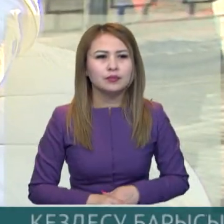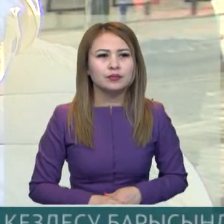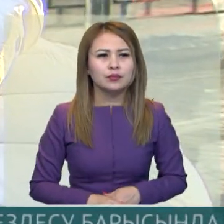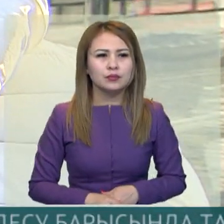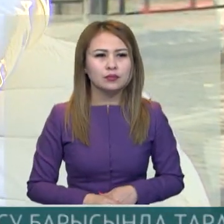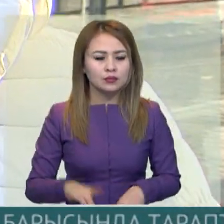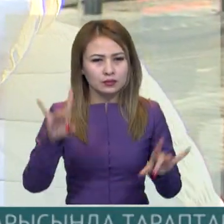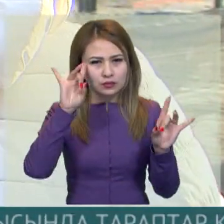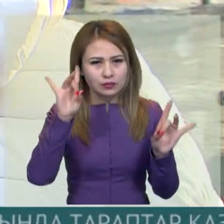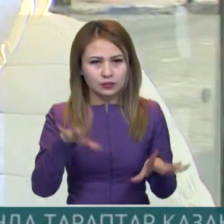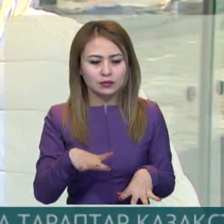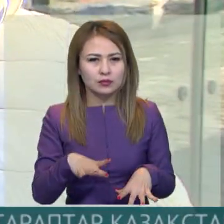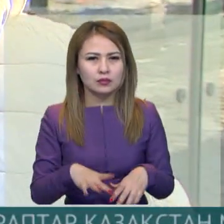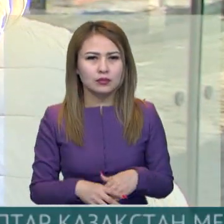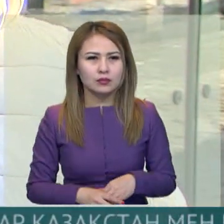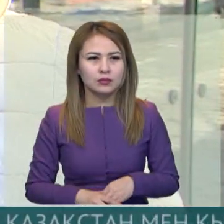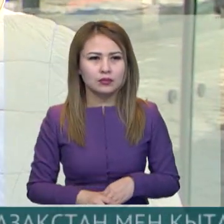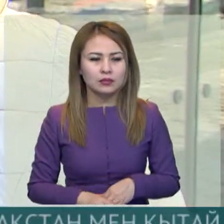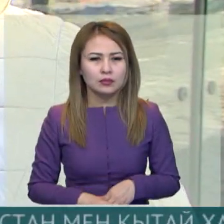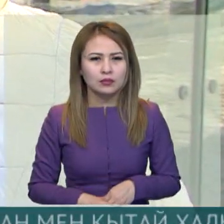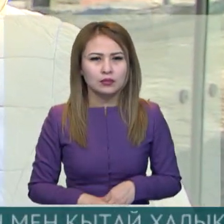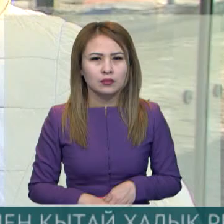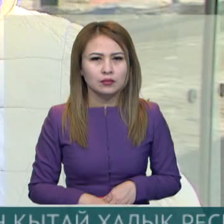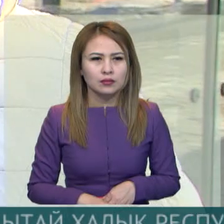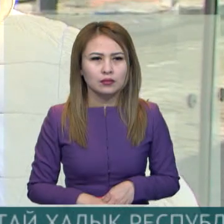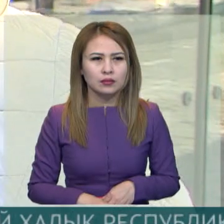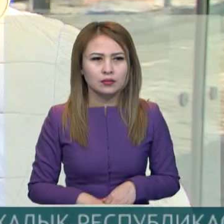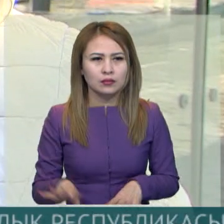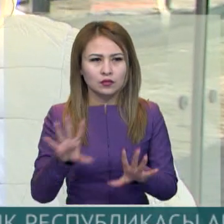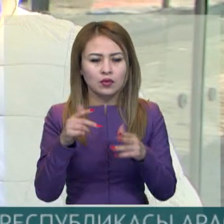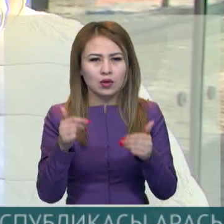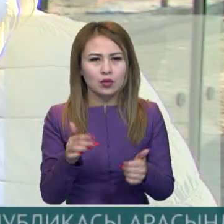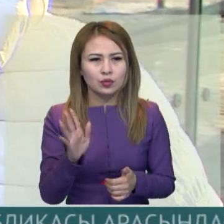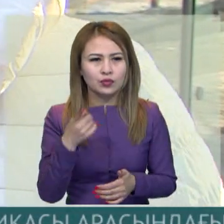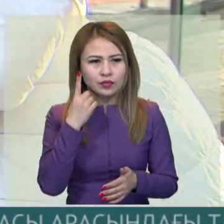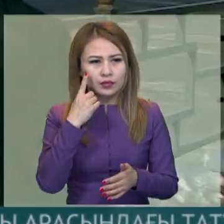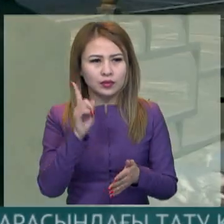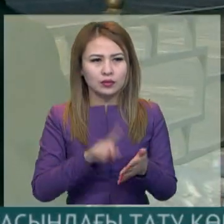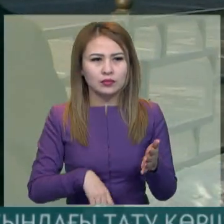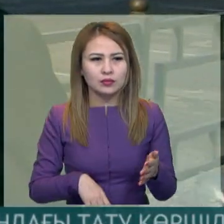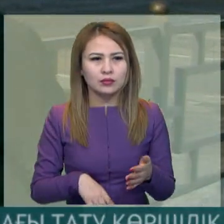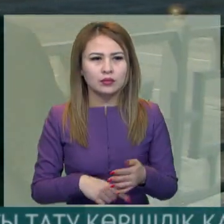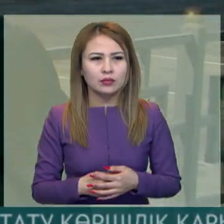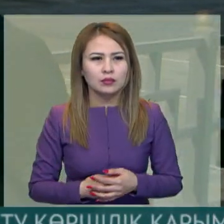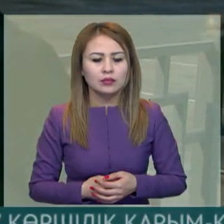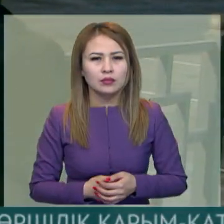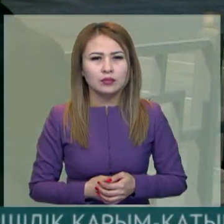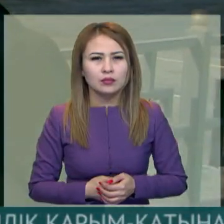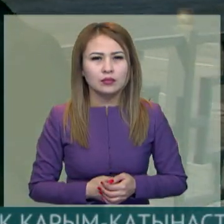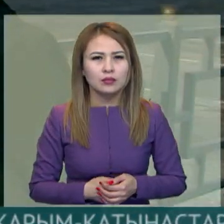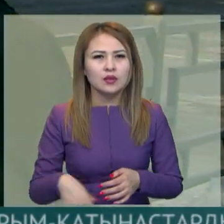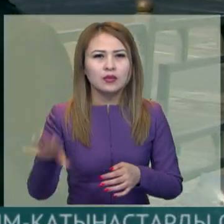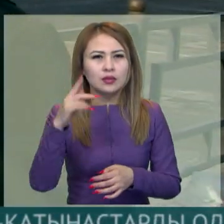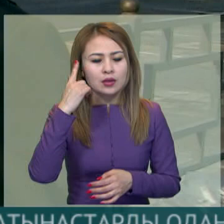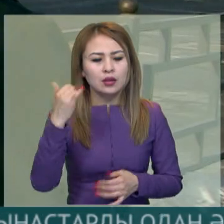Аяқ астынан болып тұр ғой бұл. Но енді жақсы болады деп ойлаймыз. Бәрі жақсы болсын. Знаете, если честно, услышав это.